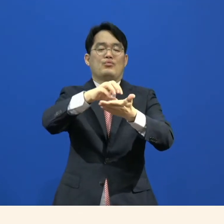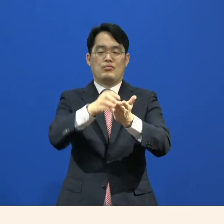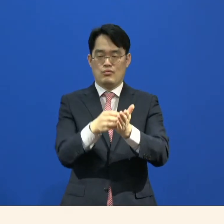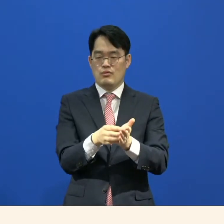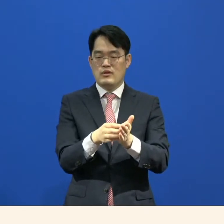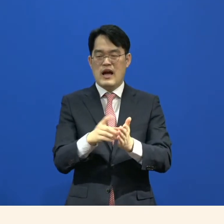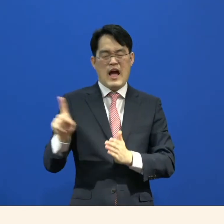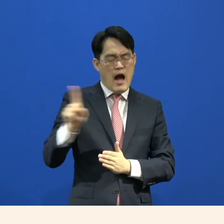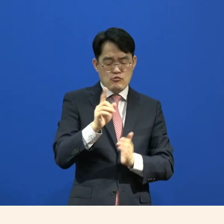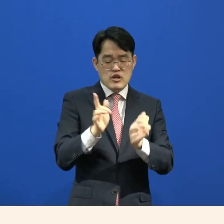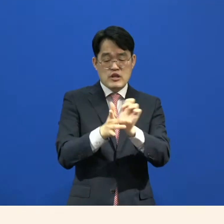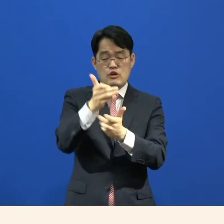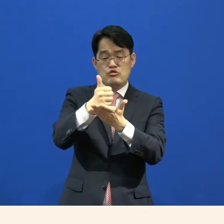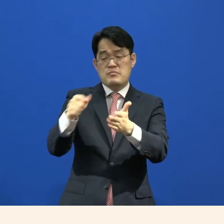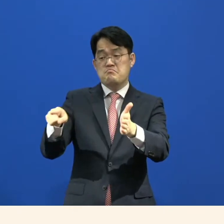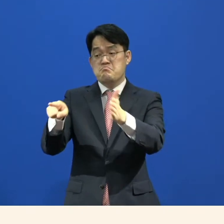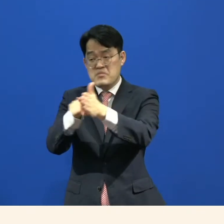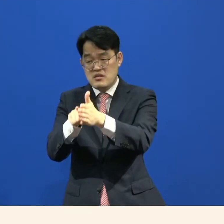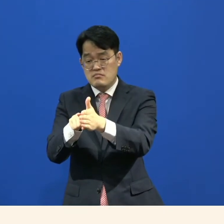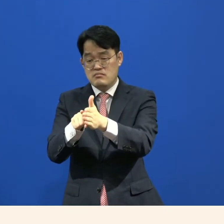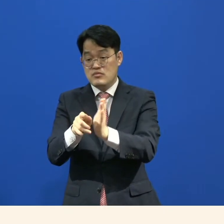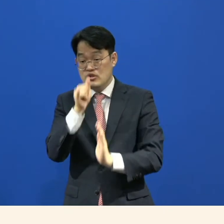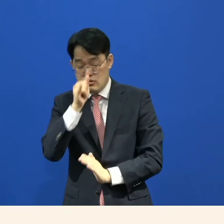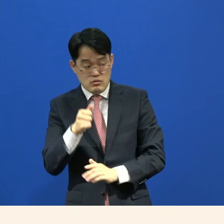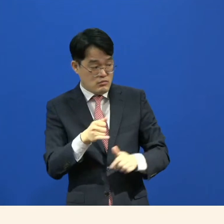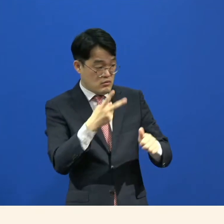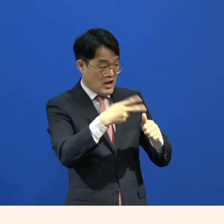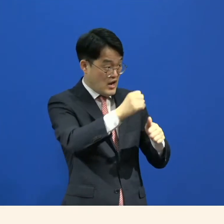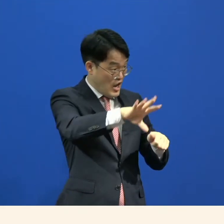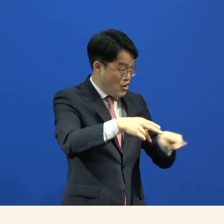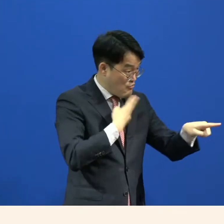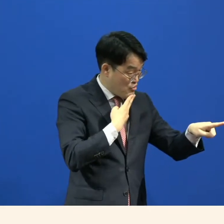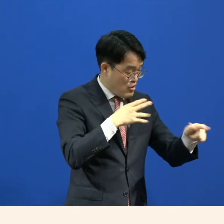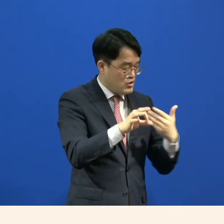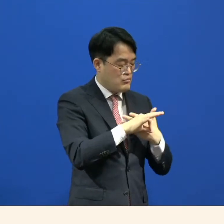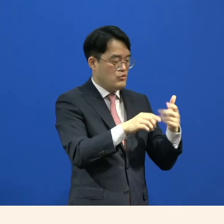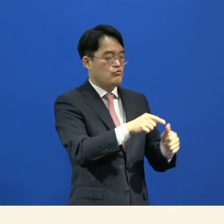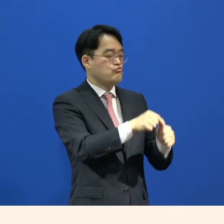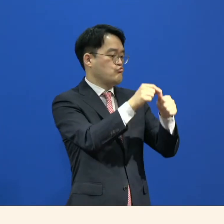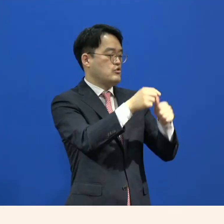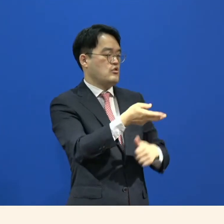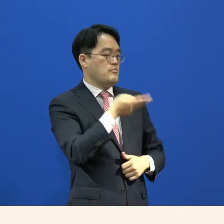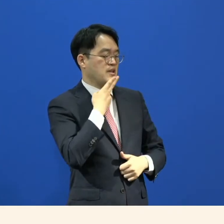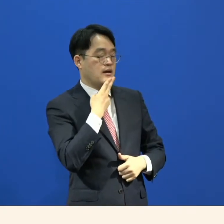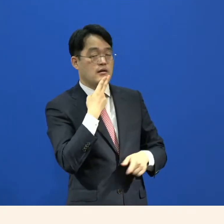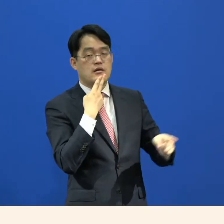아무리 예수를 믿어도 할례를 받아야 됩니다. 이 할례를 못 놓치지 않는 거예요.